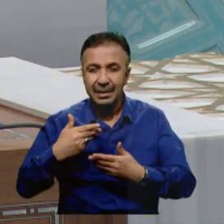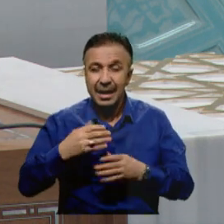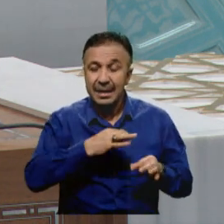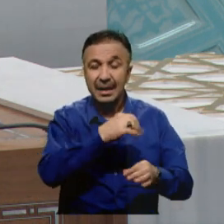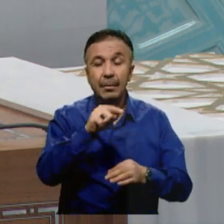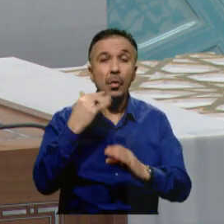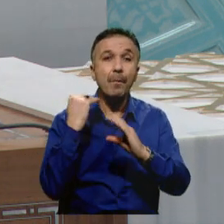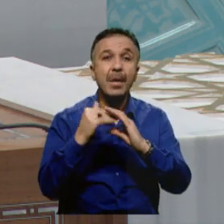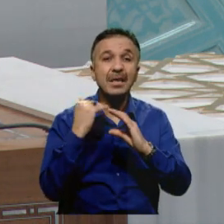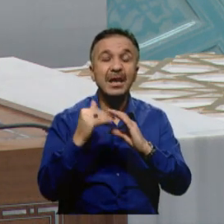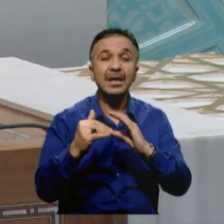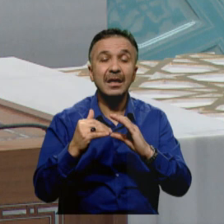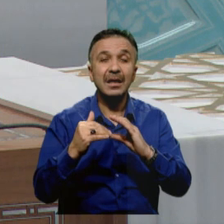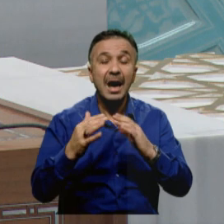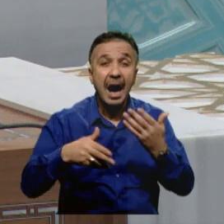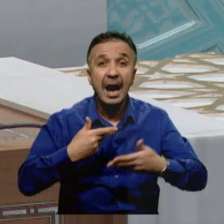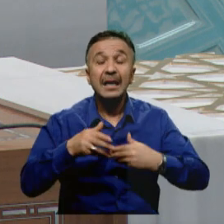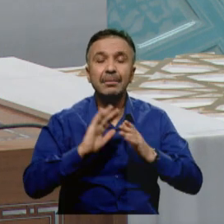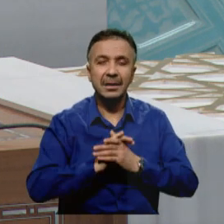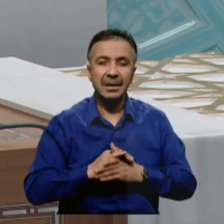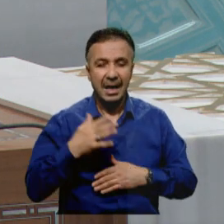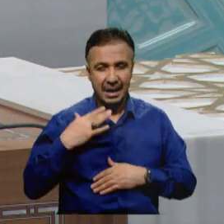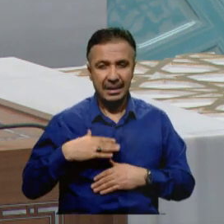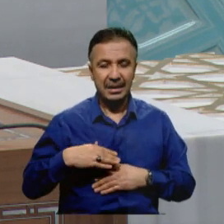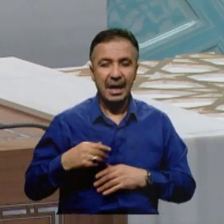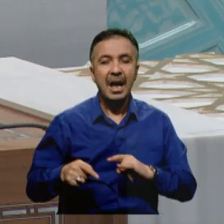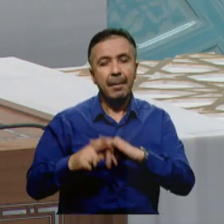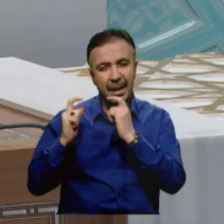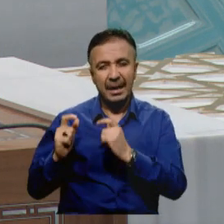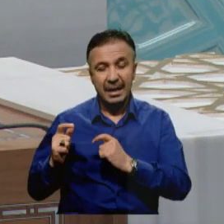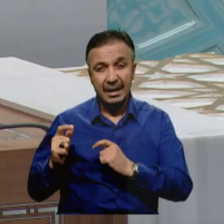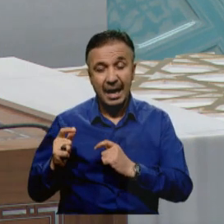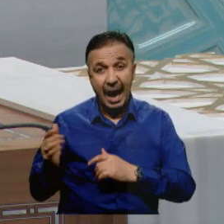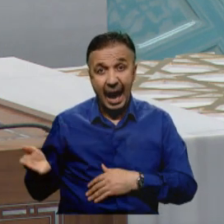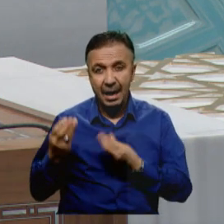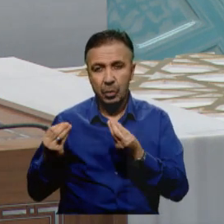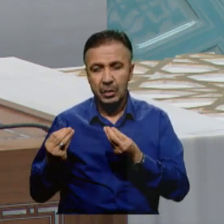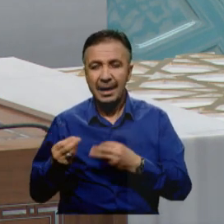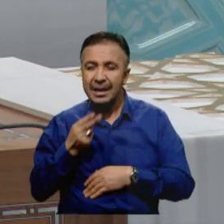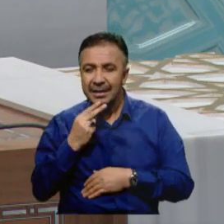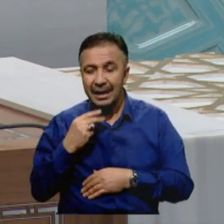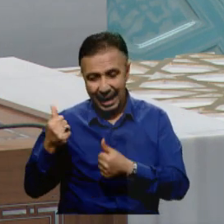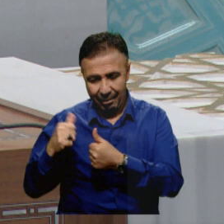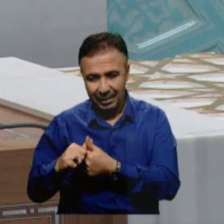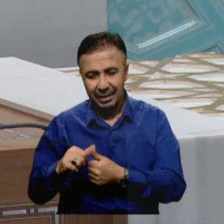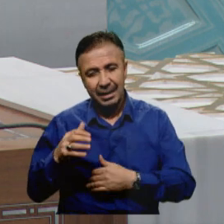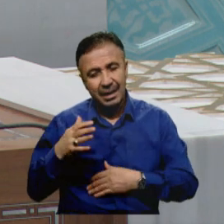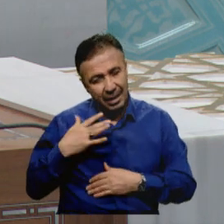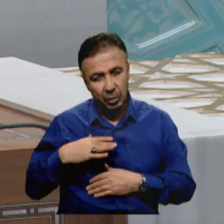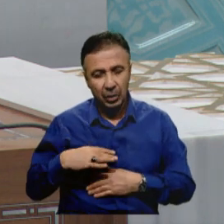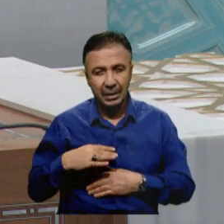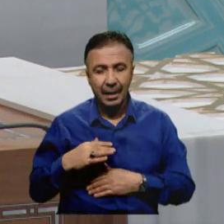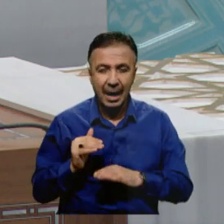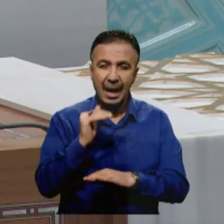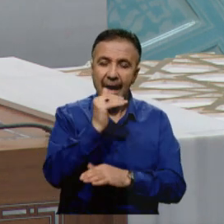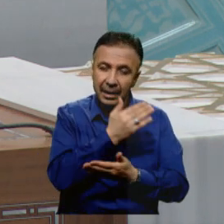Kur'an'ın ayetlerini anlatmasın. İstiyorsa Mekke'nin en güzel kızlarıyla evlendirelim. İstiyorsa hayat boyu Arabistan'ın